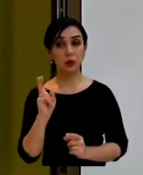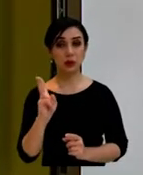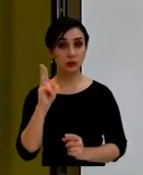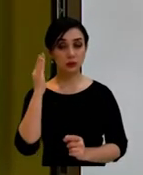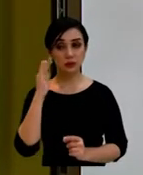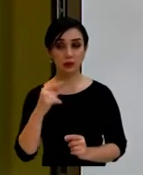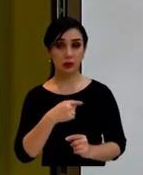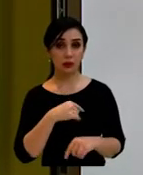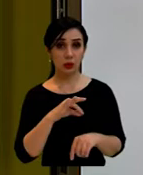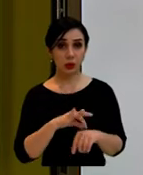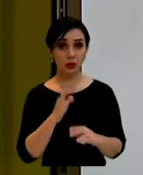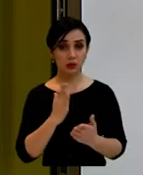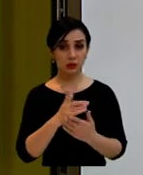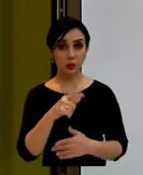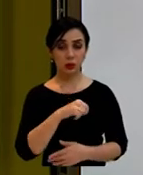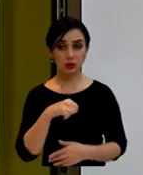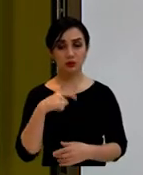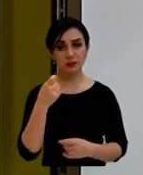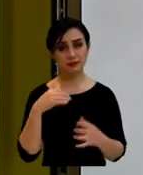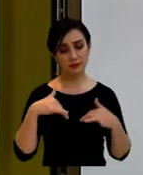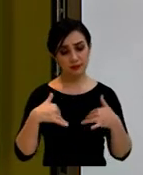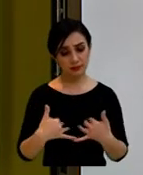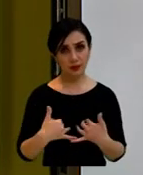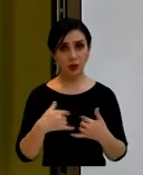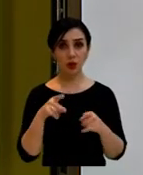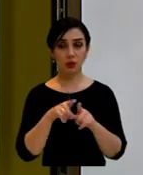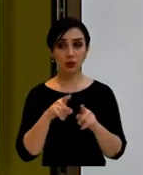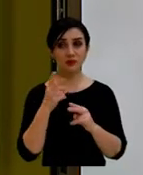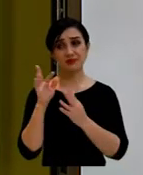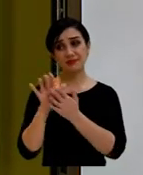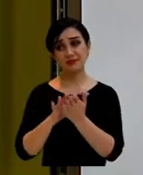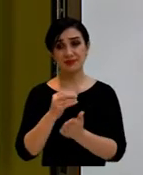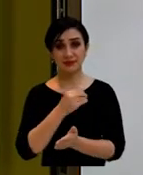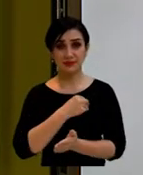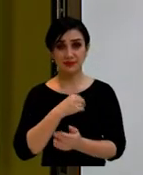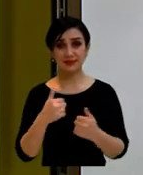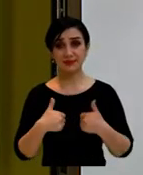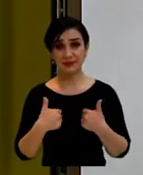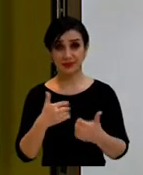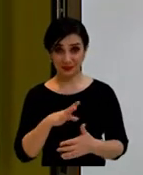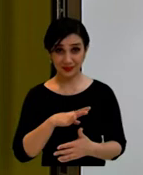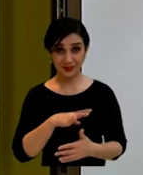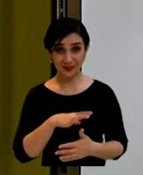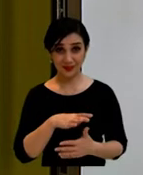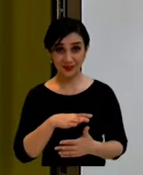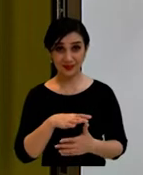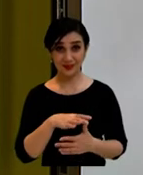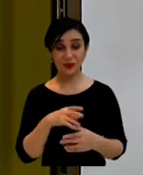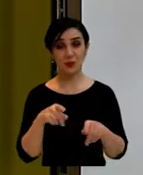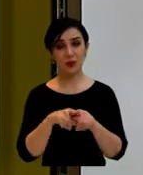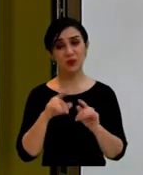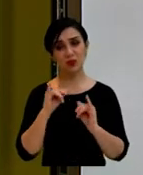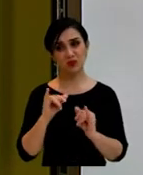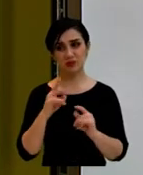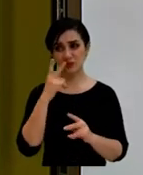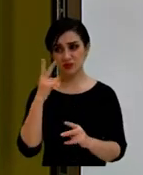og'ritganda o'zingiz ham xafa bo'lib qolgan, undan kechirim so'rashga intilgan paytlaringiz bo'lganmi?